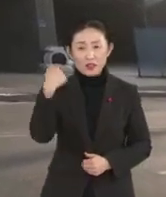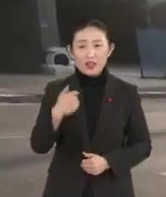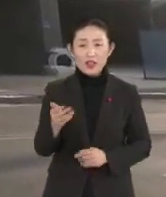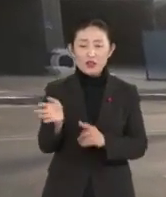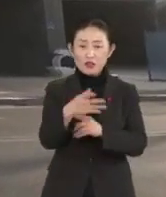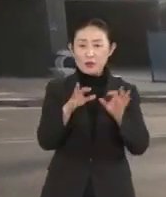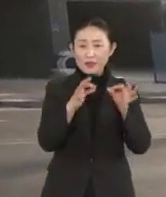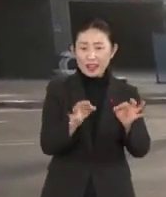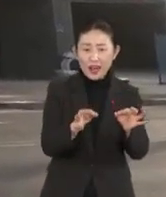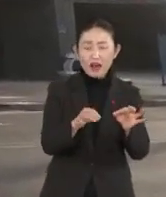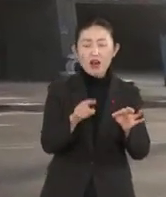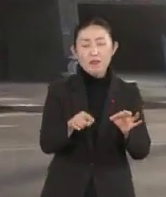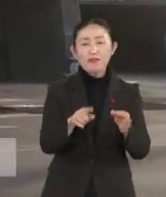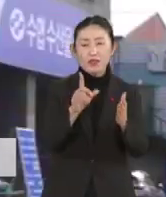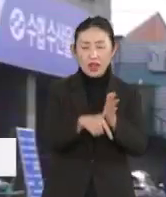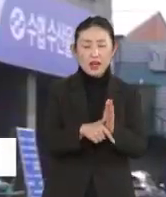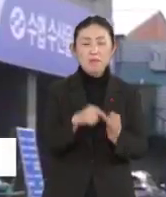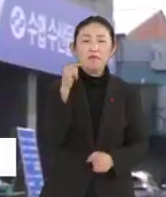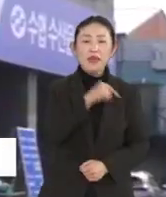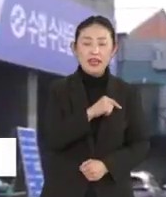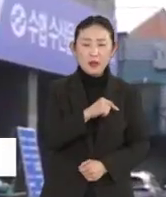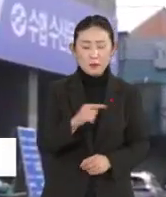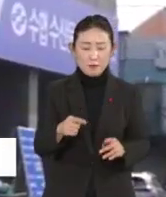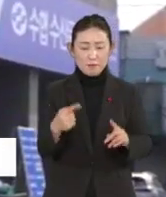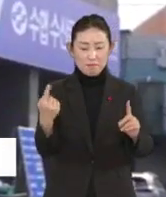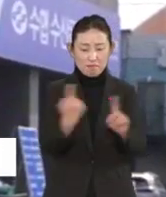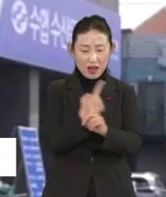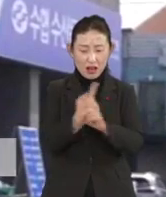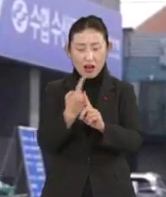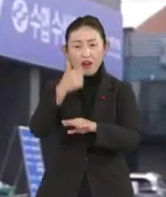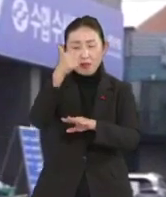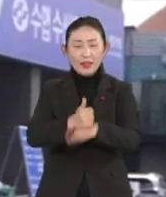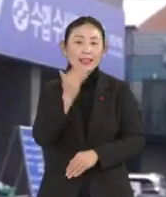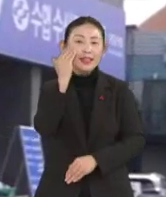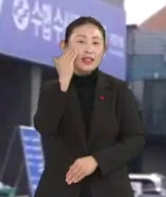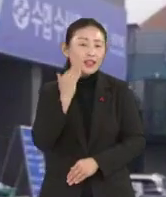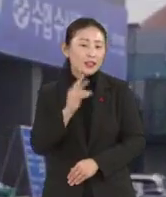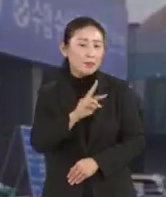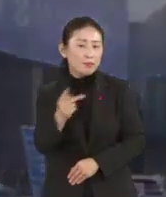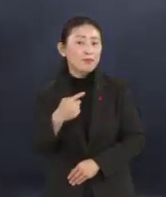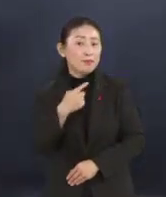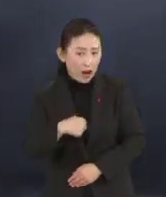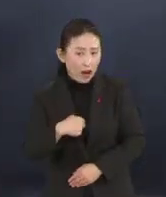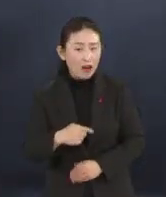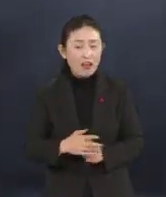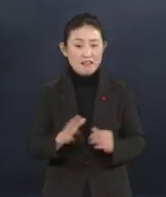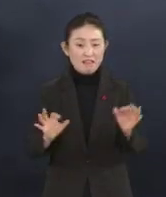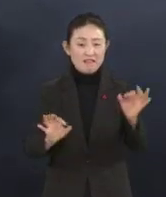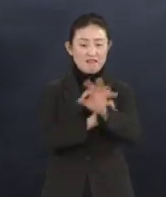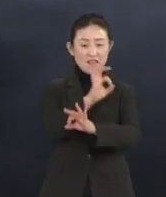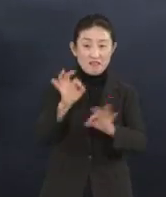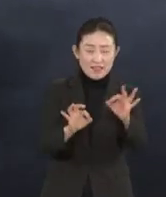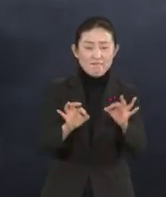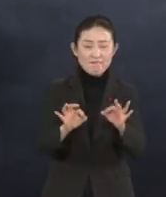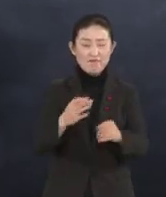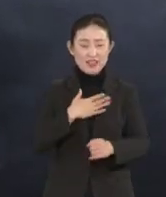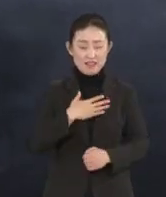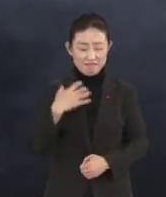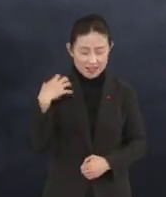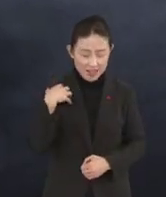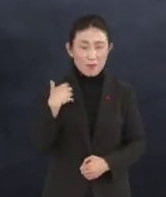수협 조합을 수사물 유통 구조를 뜯어고쳐 흑자로 바꾼 경험을 들어 경제 만큼은